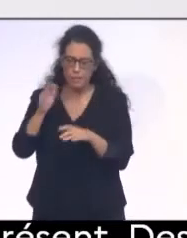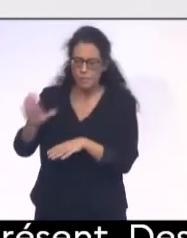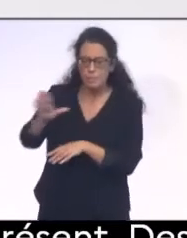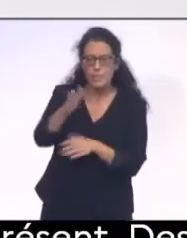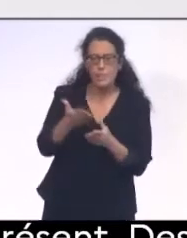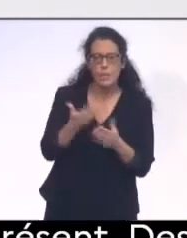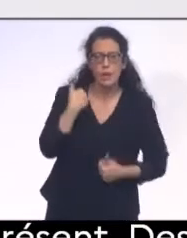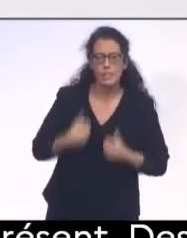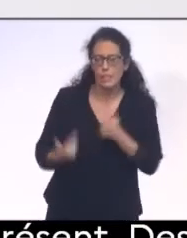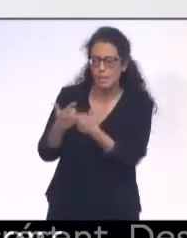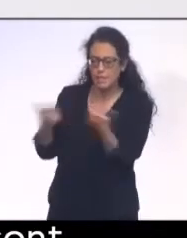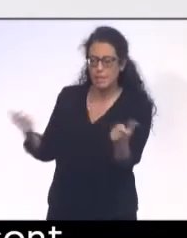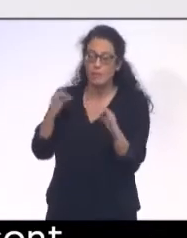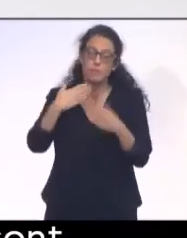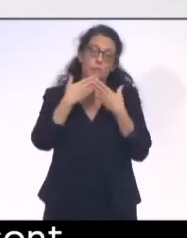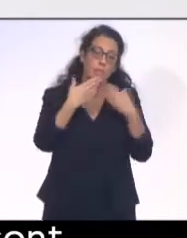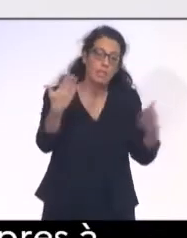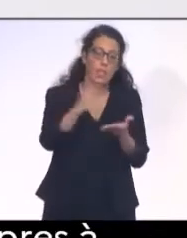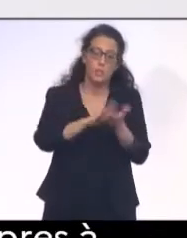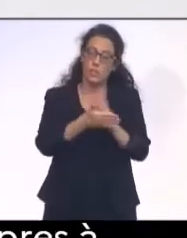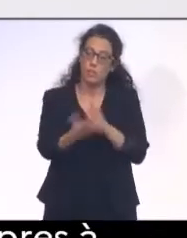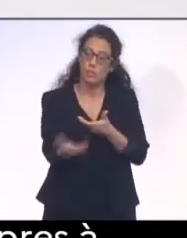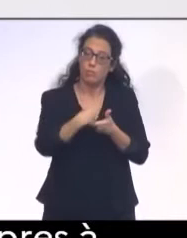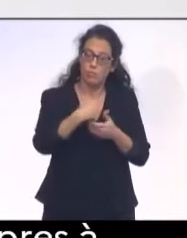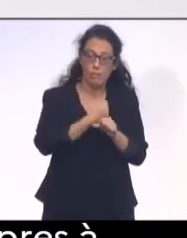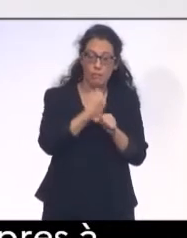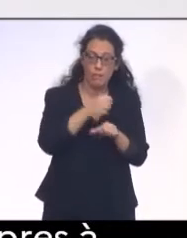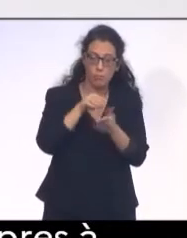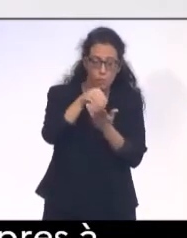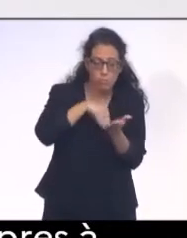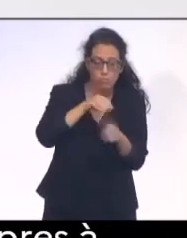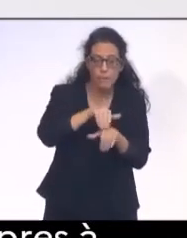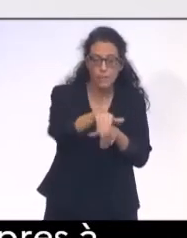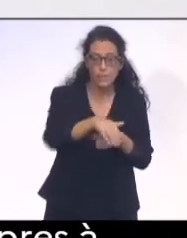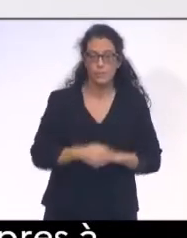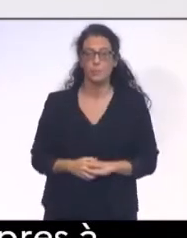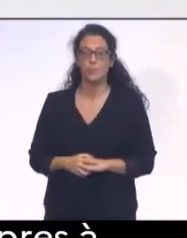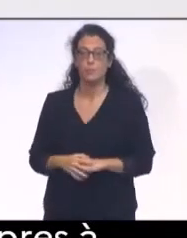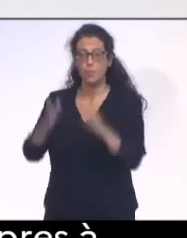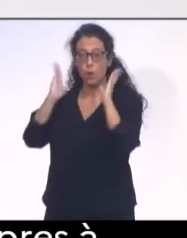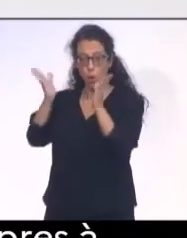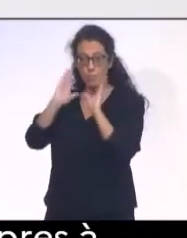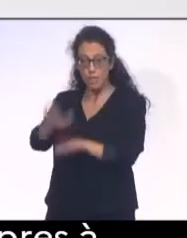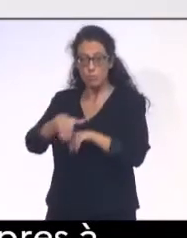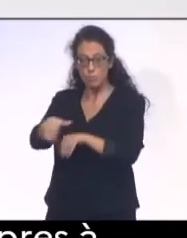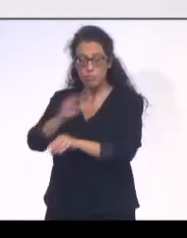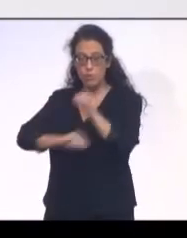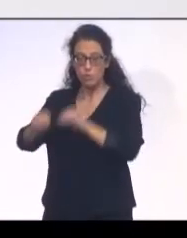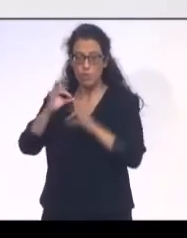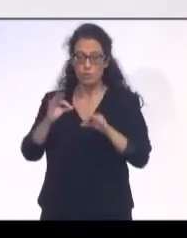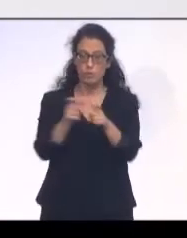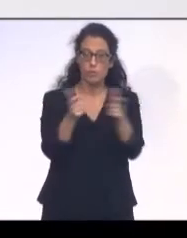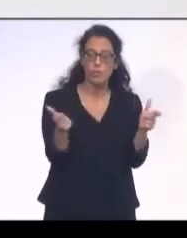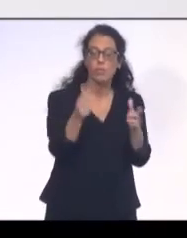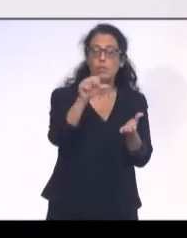pour leur travail de co-construction sur ces fiches. Pour anticiper la prise en charge à l'hôpital, les établissements et services médico-sociaux et les